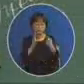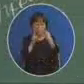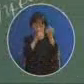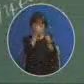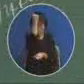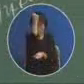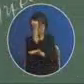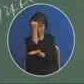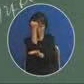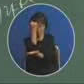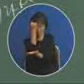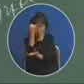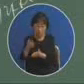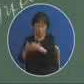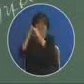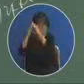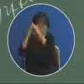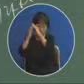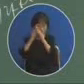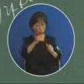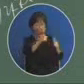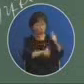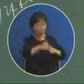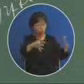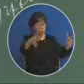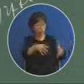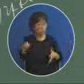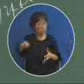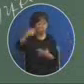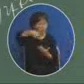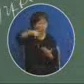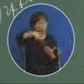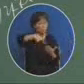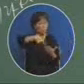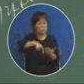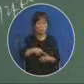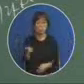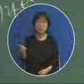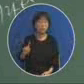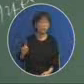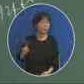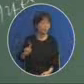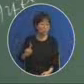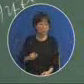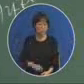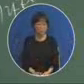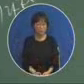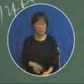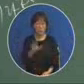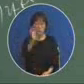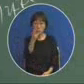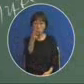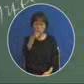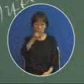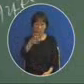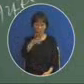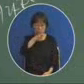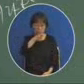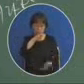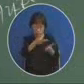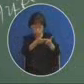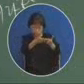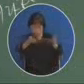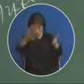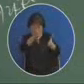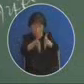세워서 후대보고 말해줘라. Raise up a memorial and explain this to your children. 이게 뭡니까? 요단을 마른 땅처럼 건넜다. And if they ask, well, what